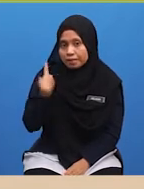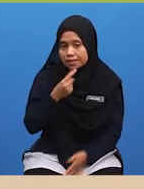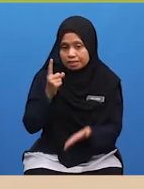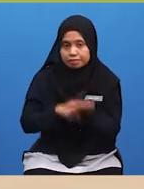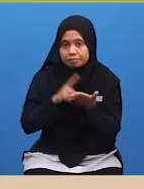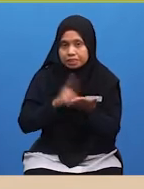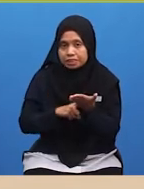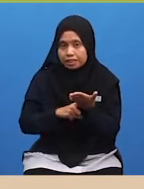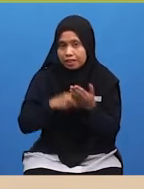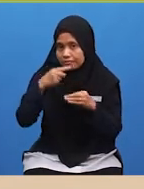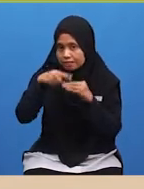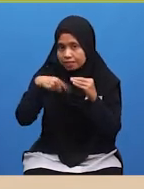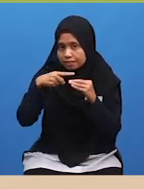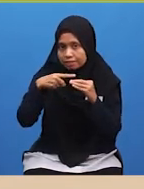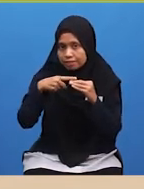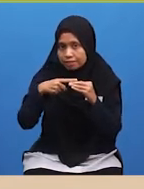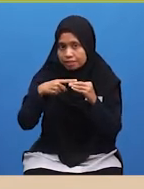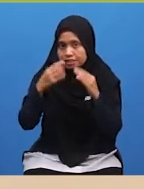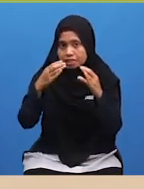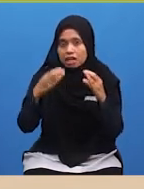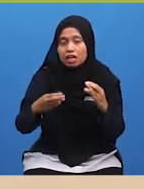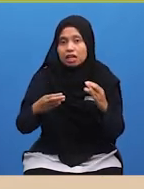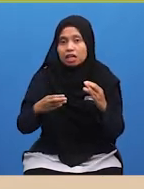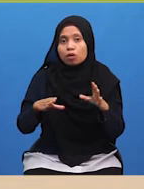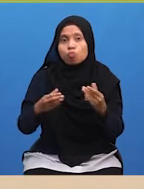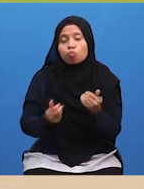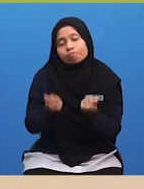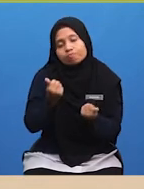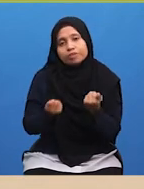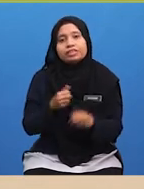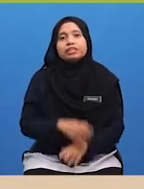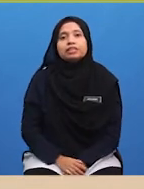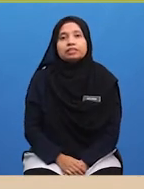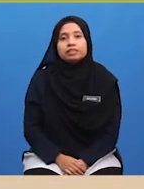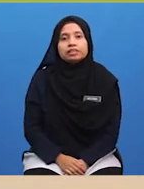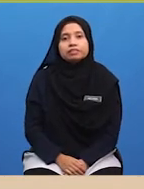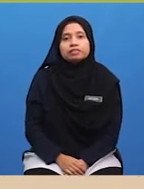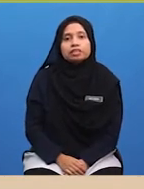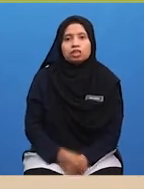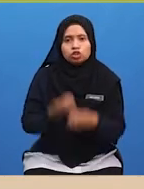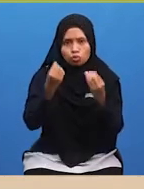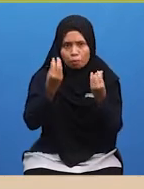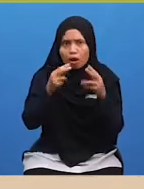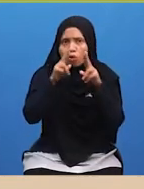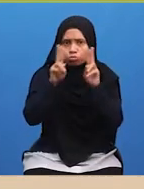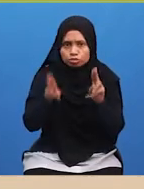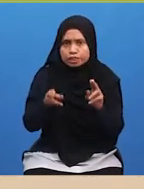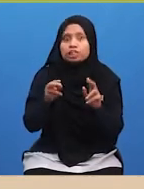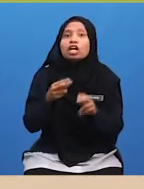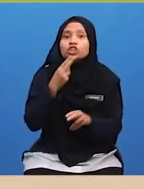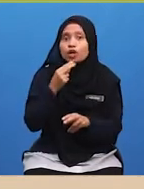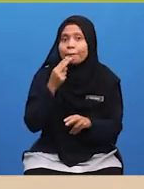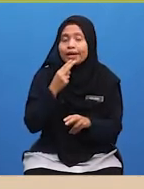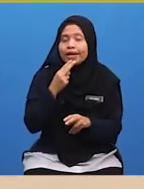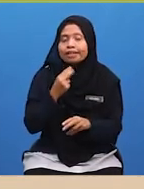bincang tentang cara bertindak adil. Cikgu hendak menguji si Comel. Baik,